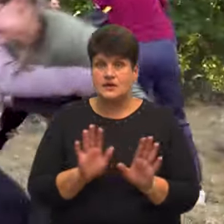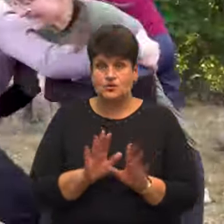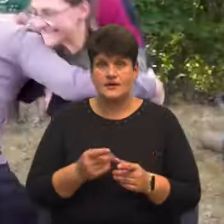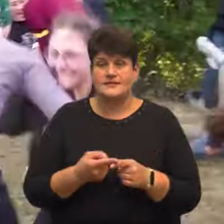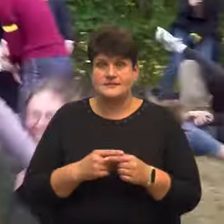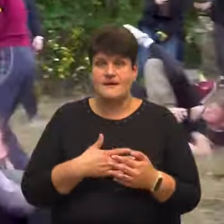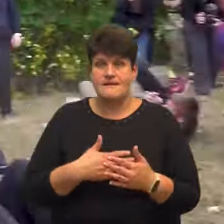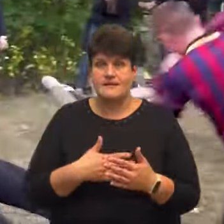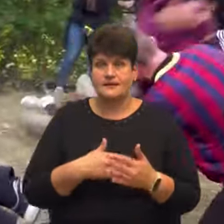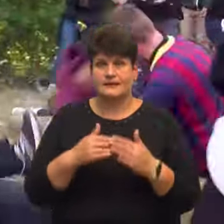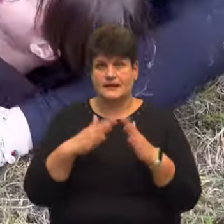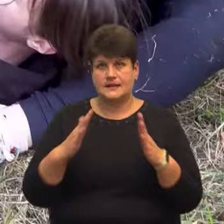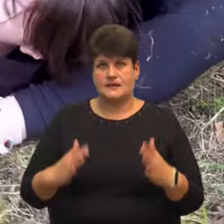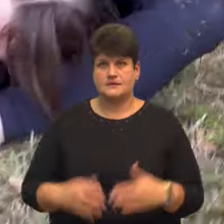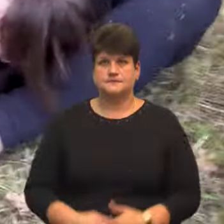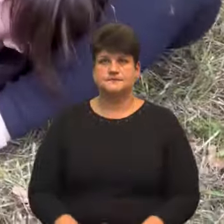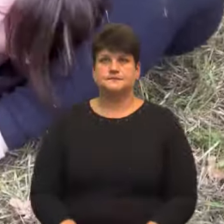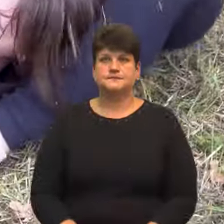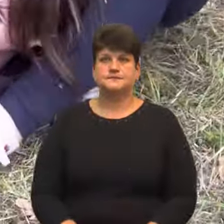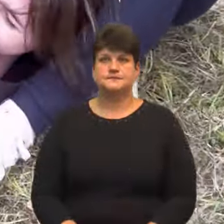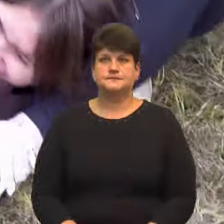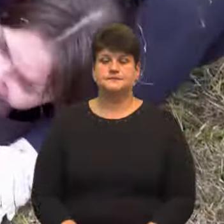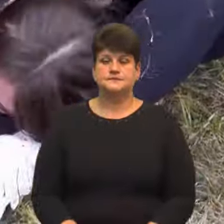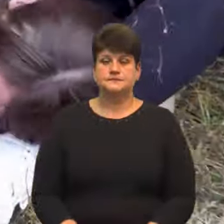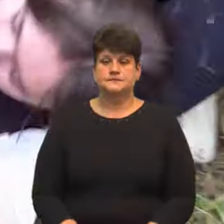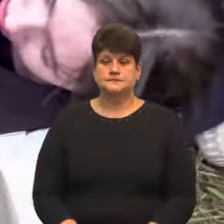Діана коровськандрій бодак суспільні новини